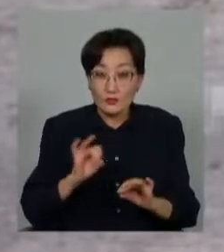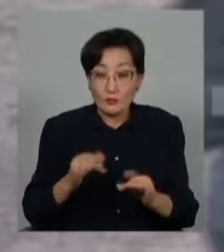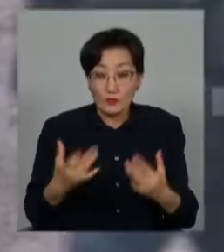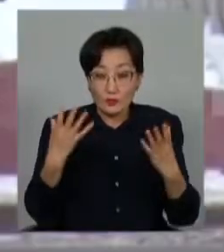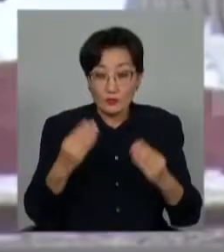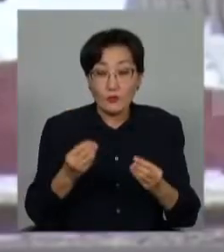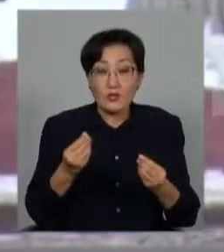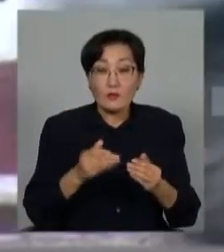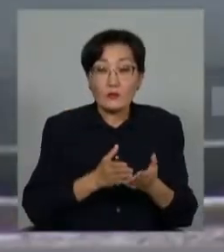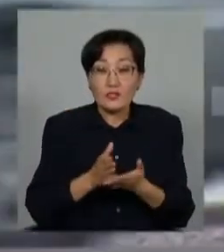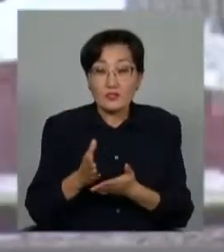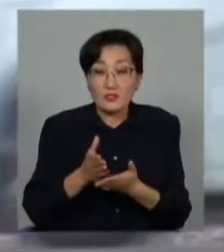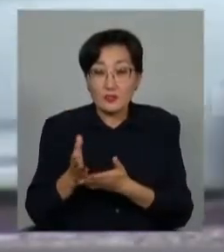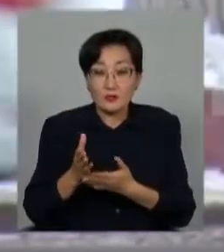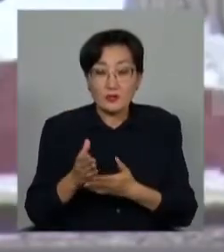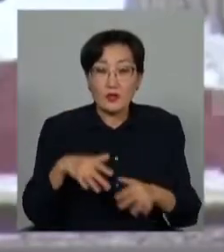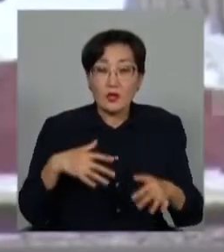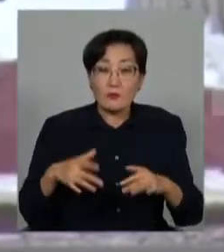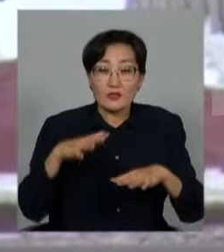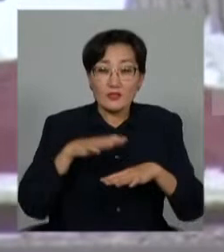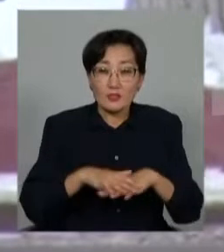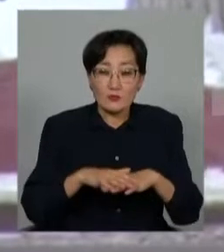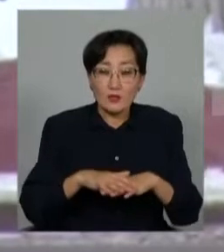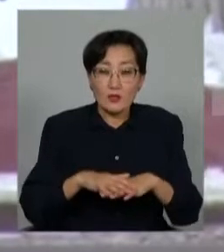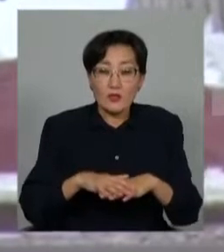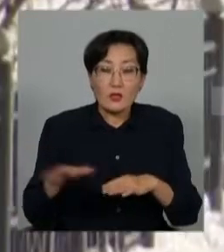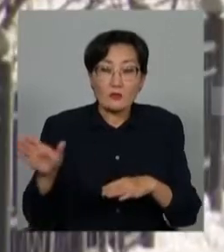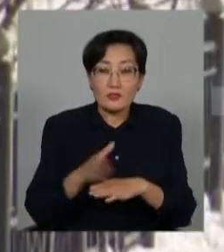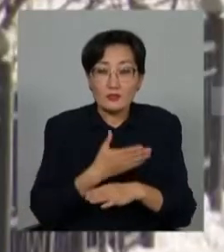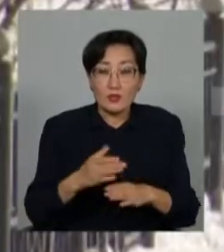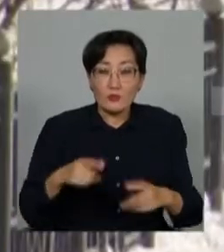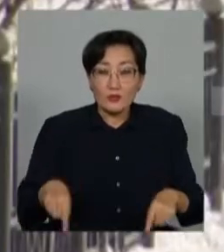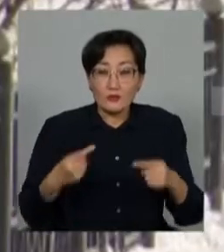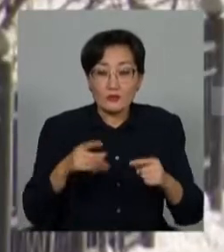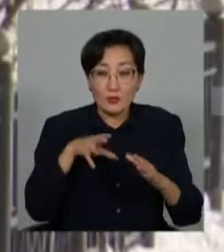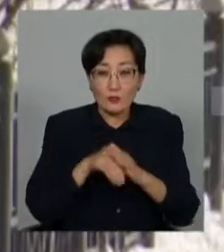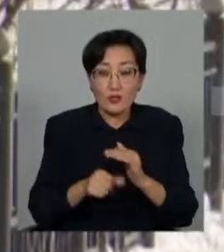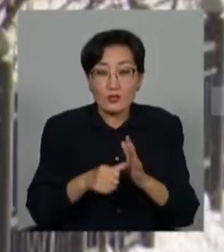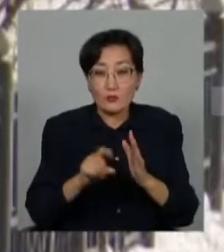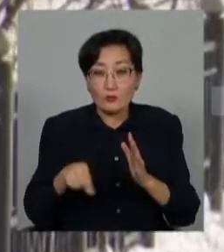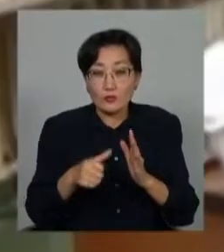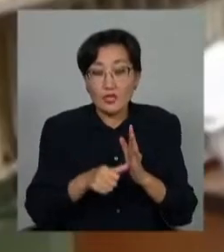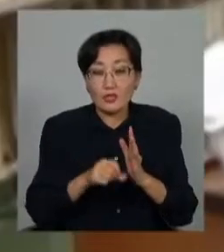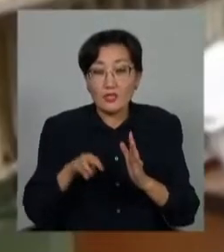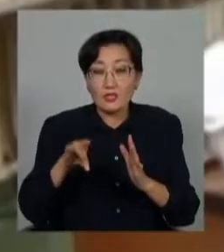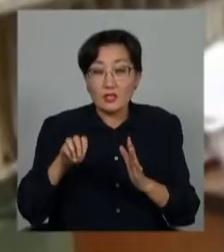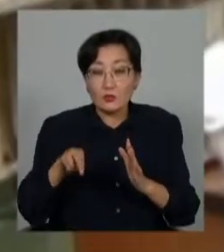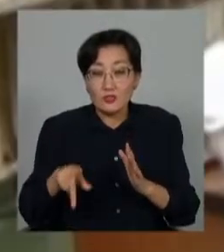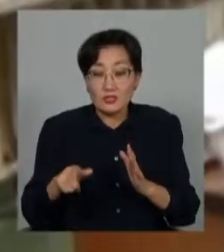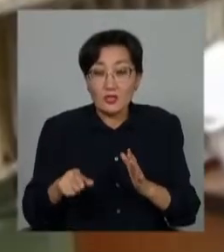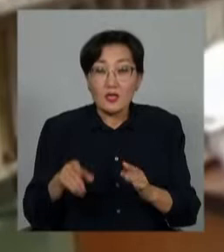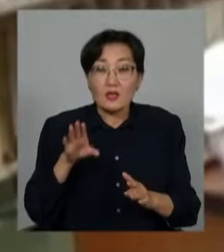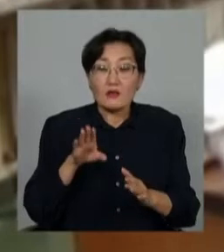бүгінде қаржы секторының дәрменсіз банктерден арылғанын, ал сауықтыру аясында 6,6 триллион теңгеге жуық